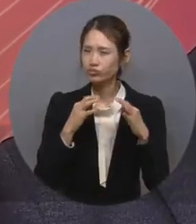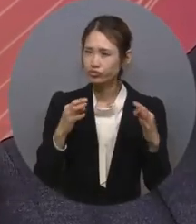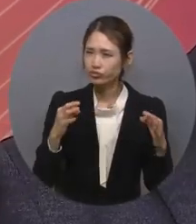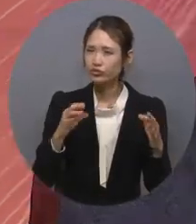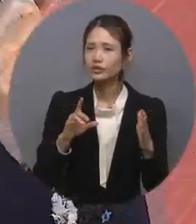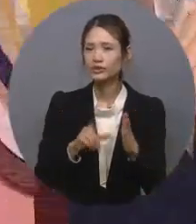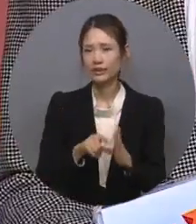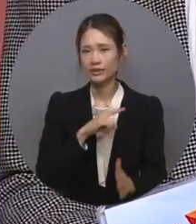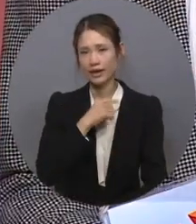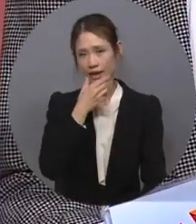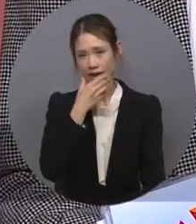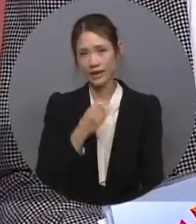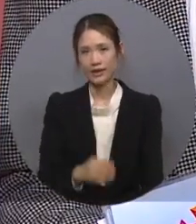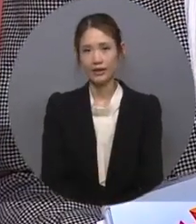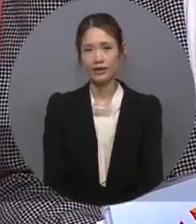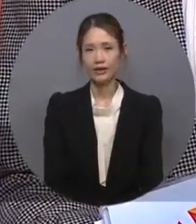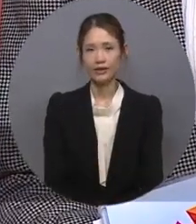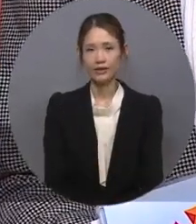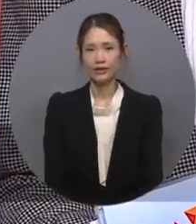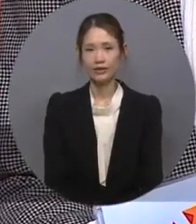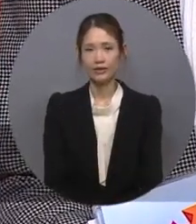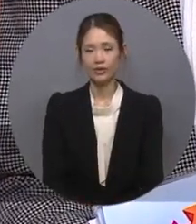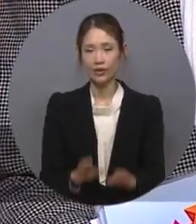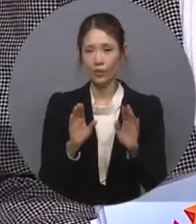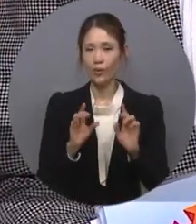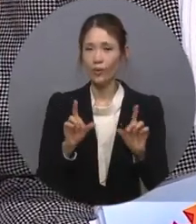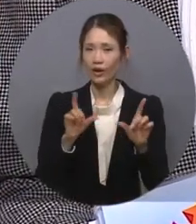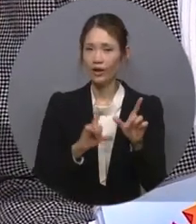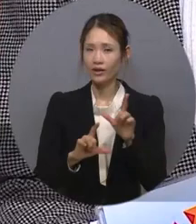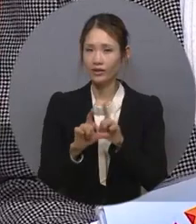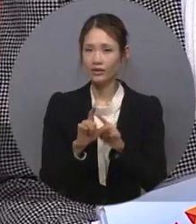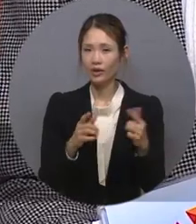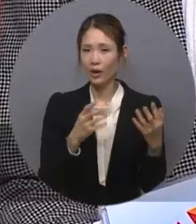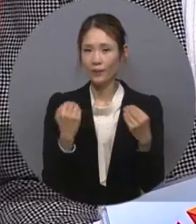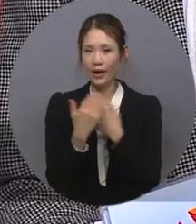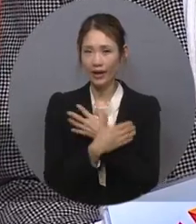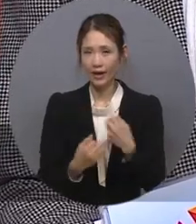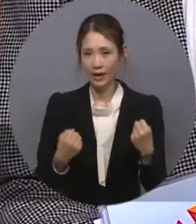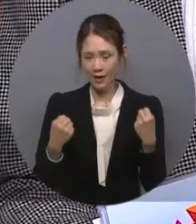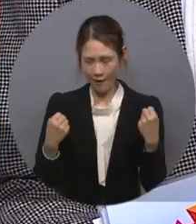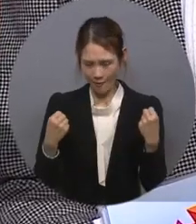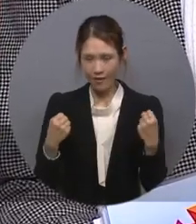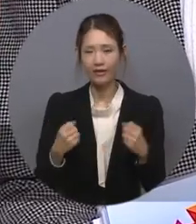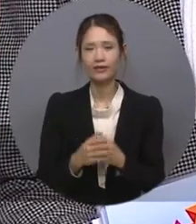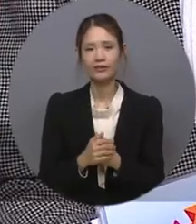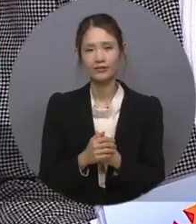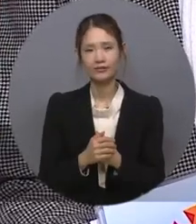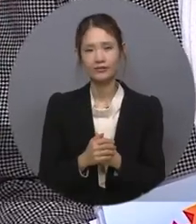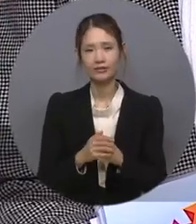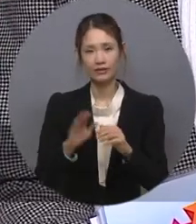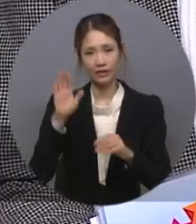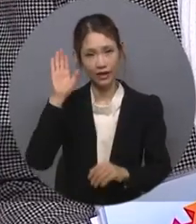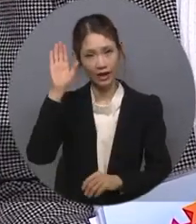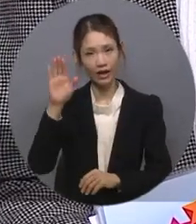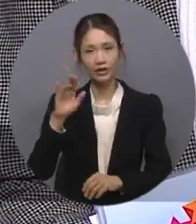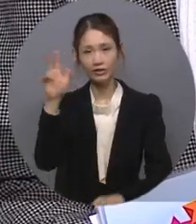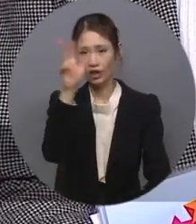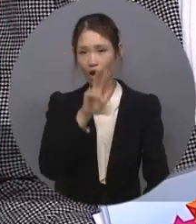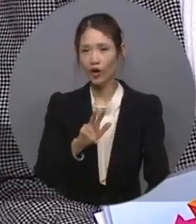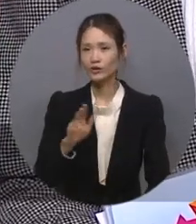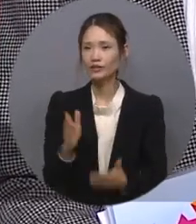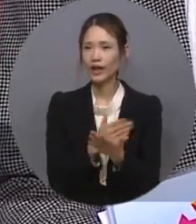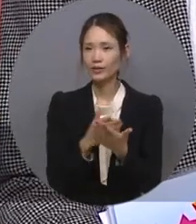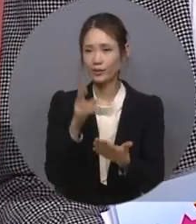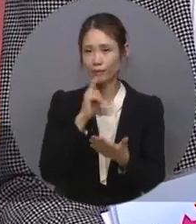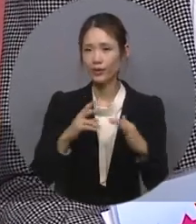행복하다고. 올해도 더 많이 건강하시고요. 앞으로도 전국 나는 노래자랑